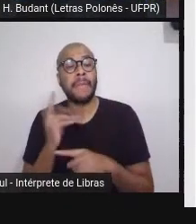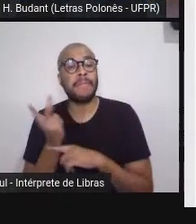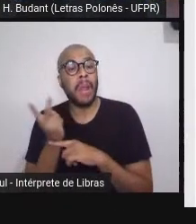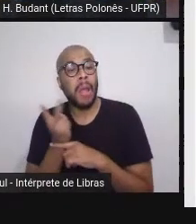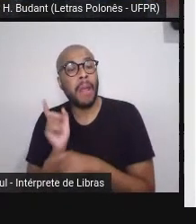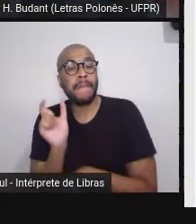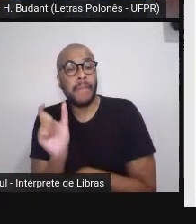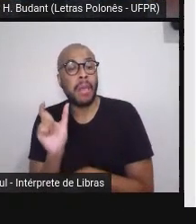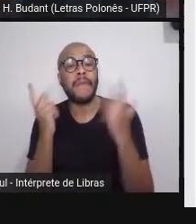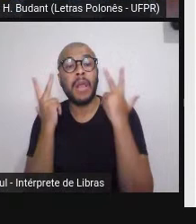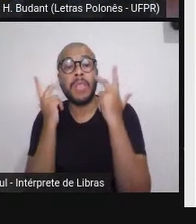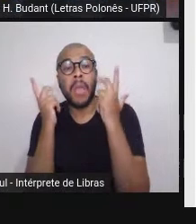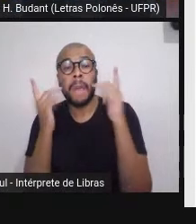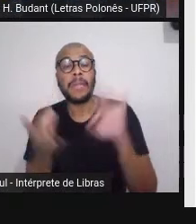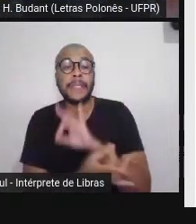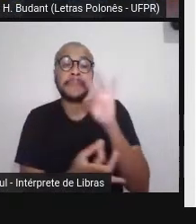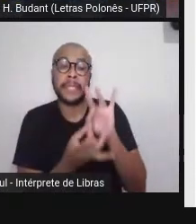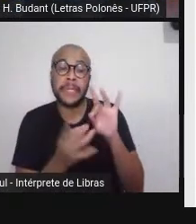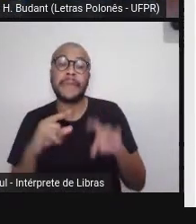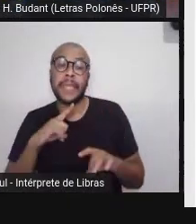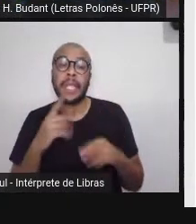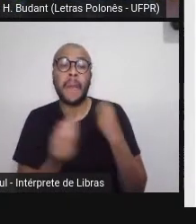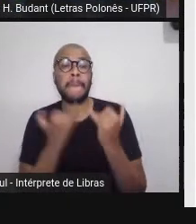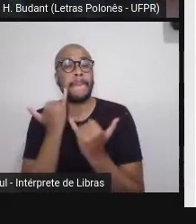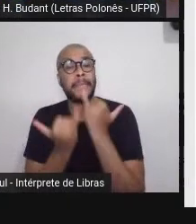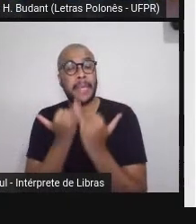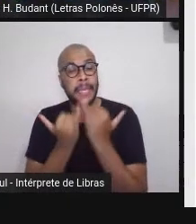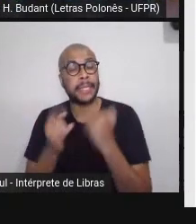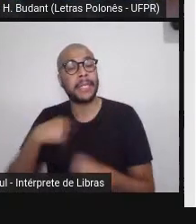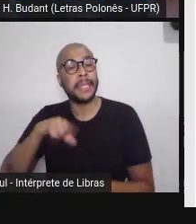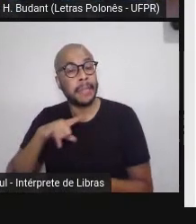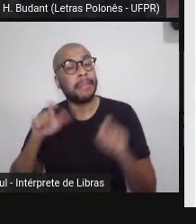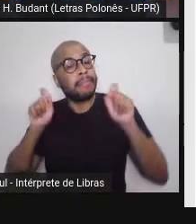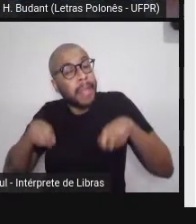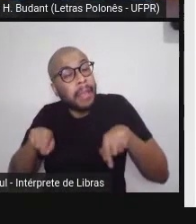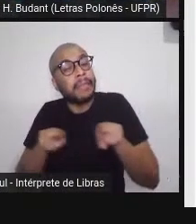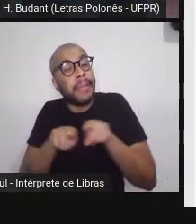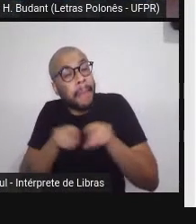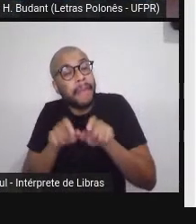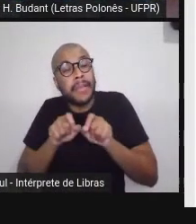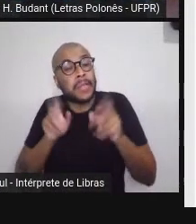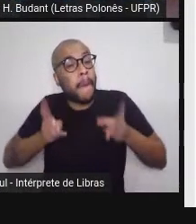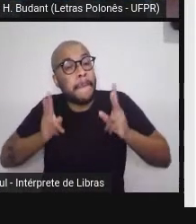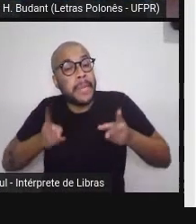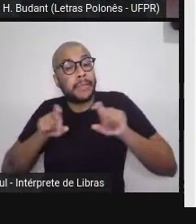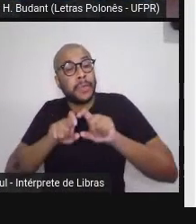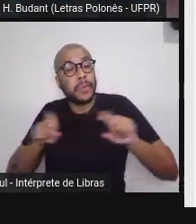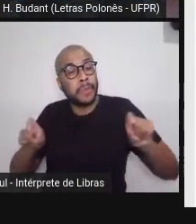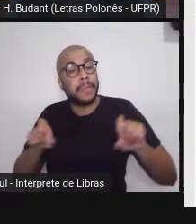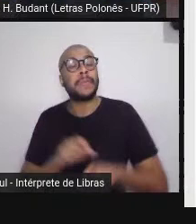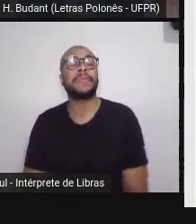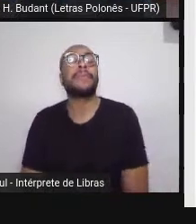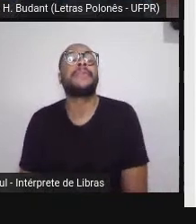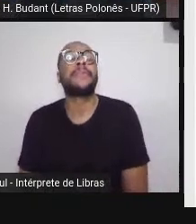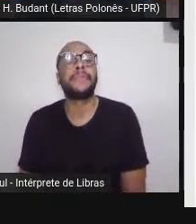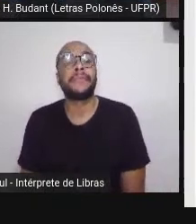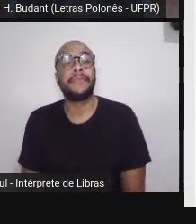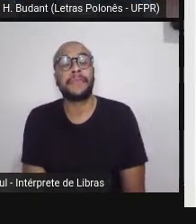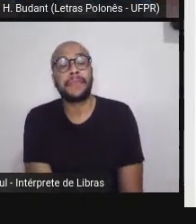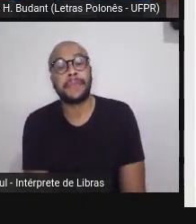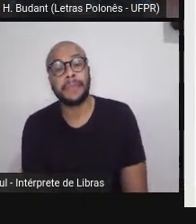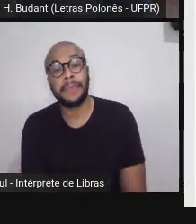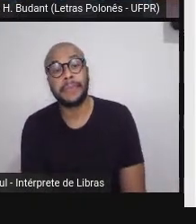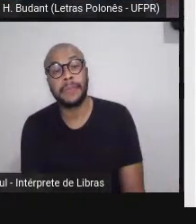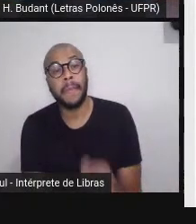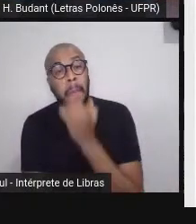normal, especialmente uma que tenha a terminação parecida, e fazer o mesmo com o sobrenome. Z